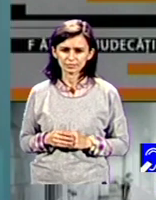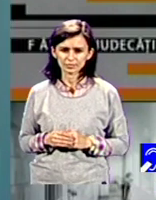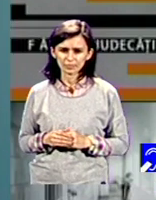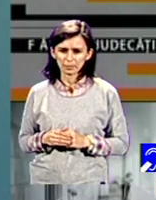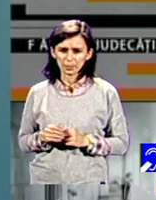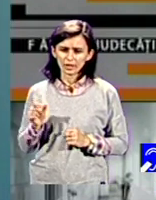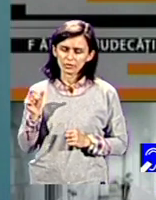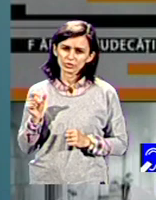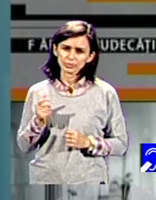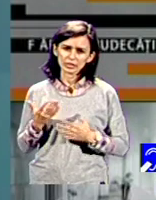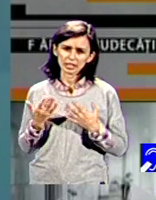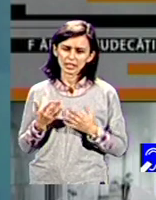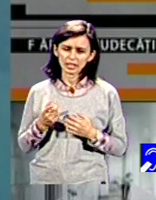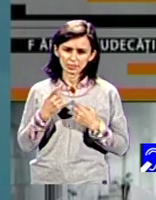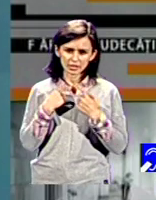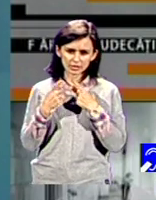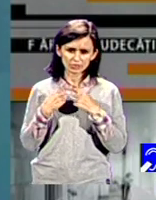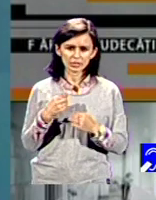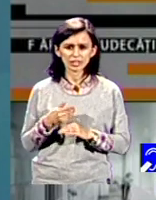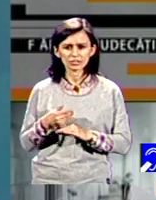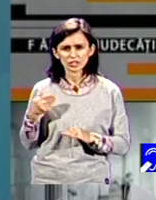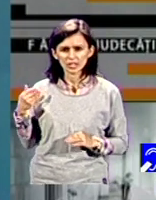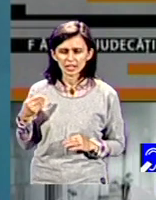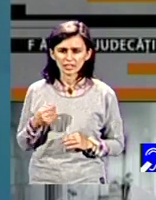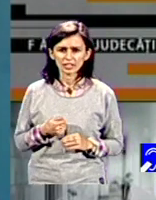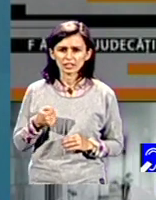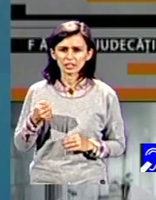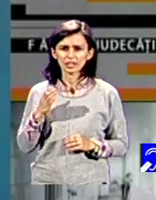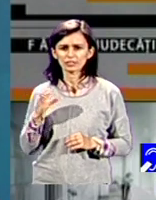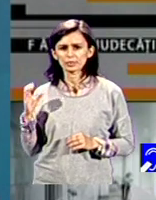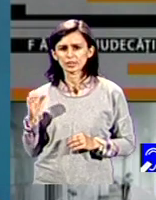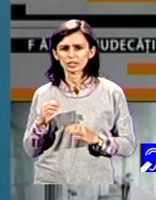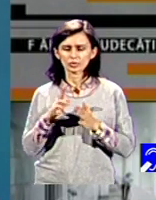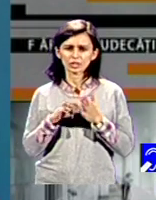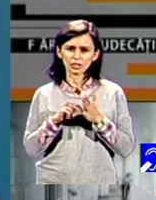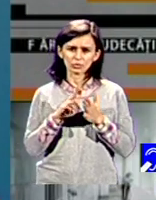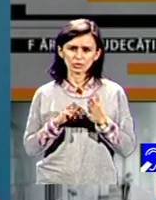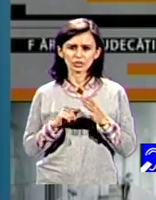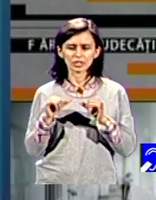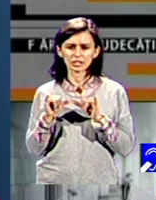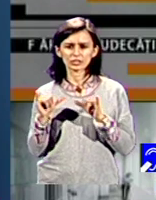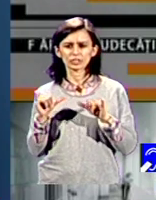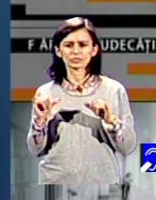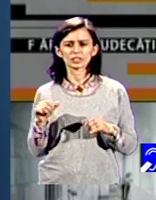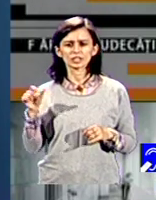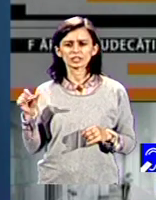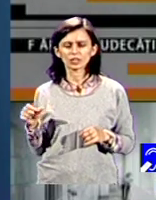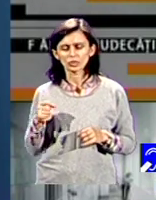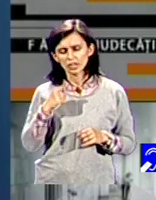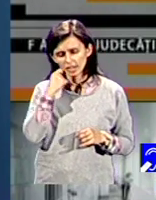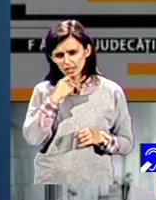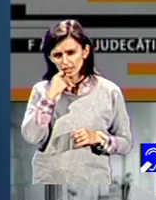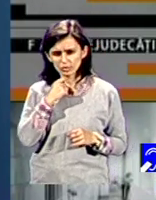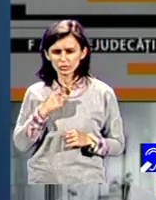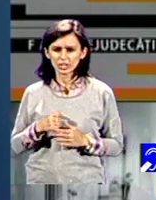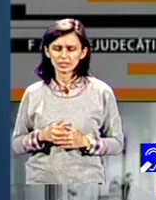noi este vorba de alfabetul culorilor dezvoltat de un Cluj ani pe nume Paul Tudor